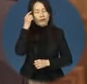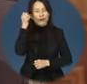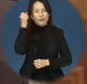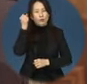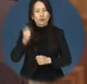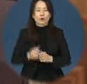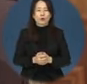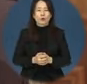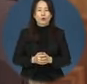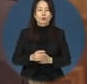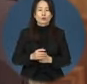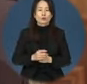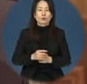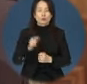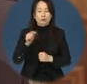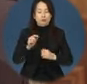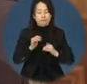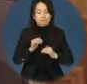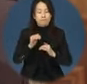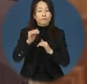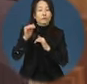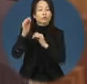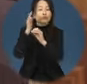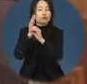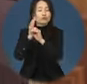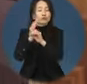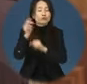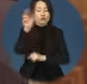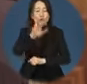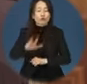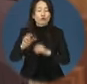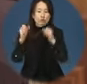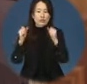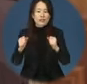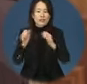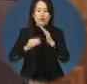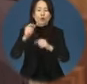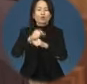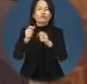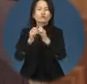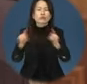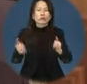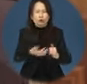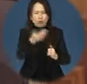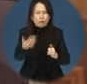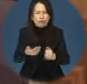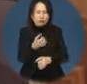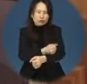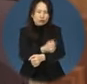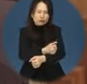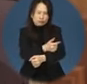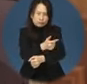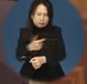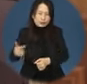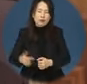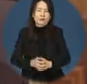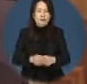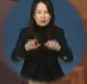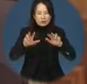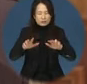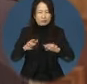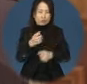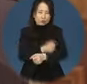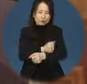있고 무엇보다도 그 과정에서 전국에 계신 국무 분들이 예 정말 일을 많이 써 제로 지금 더